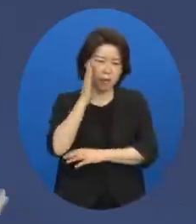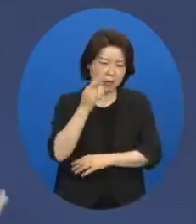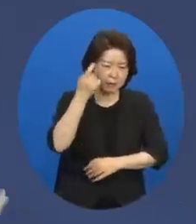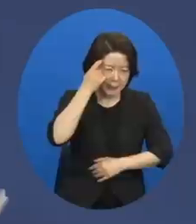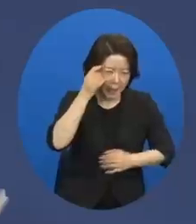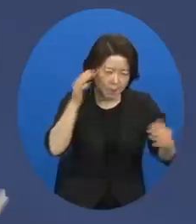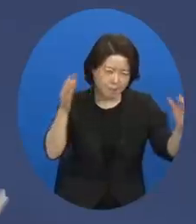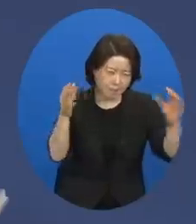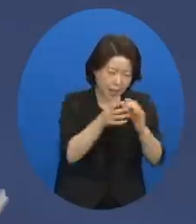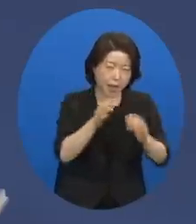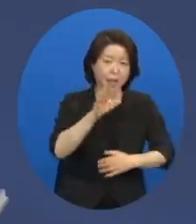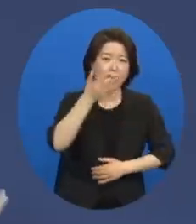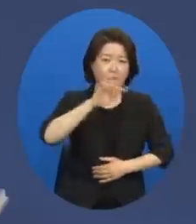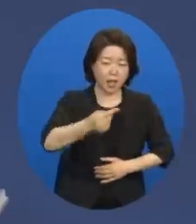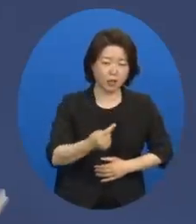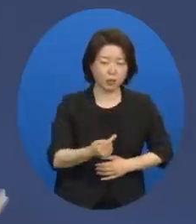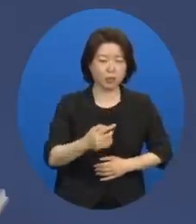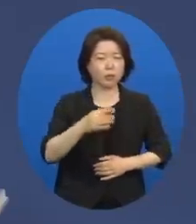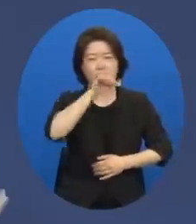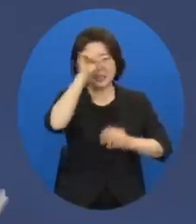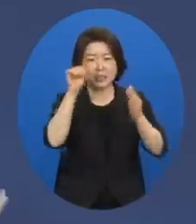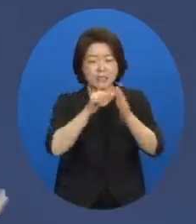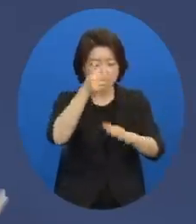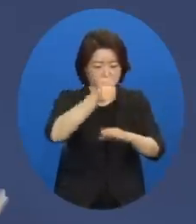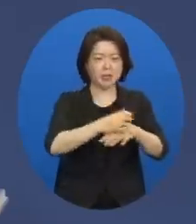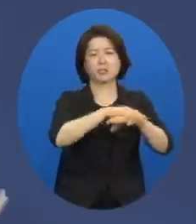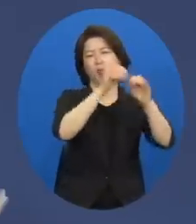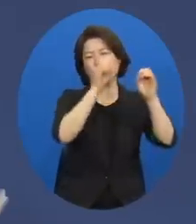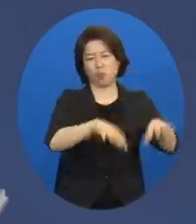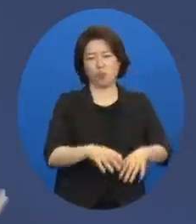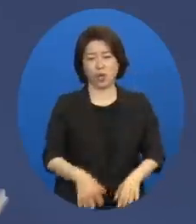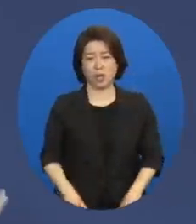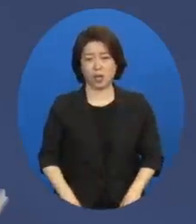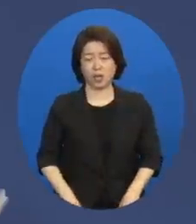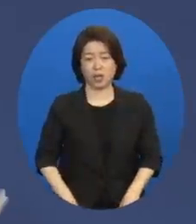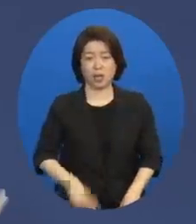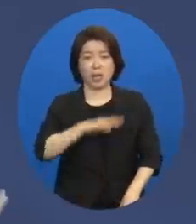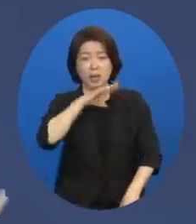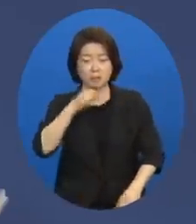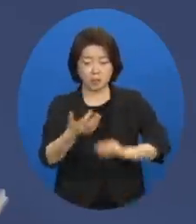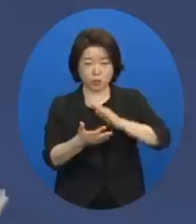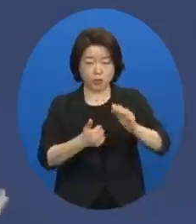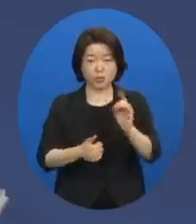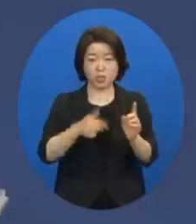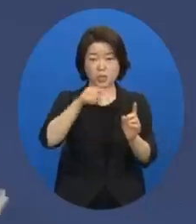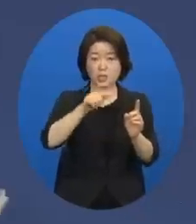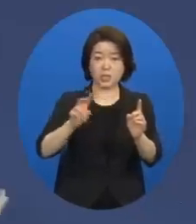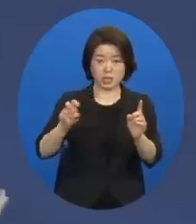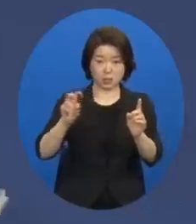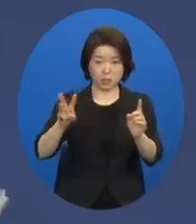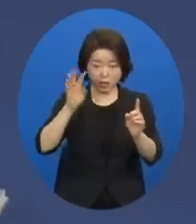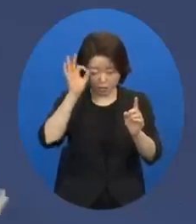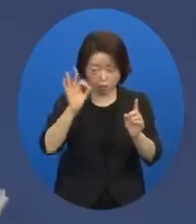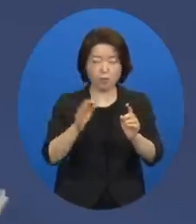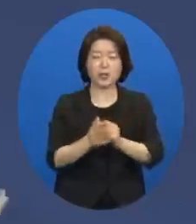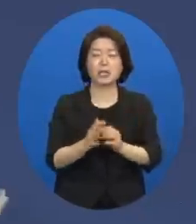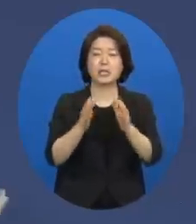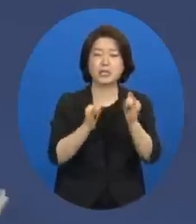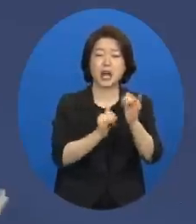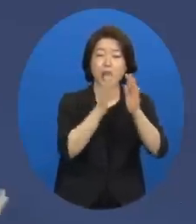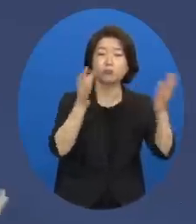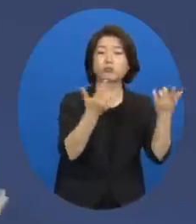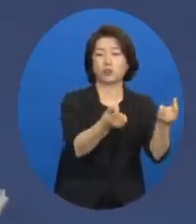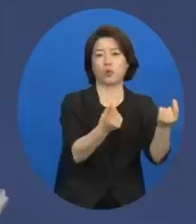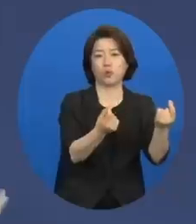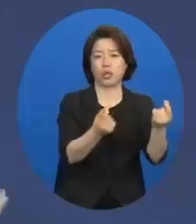해도 인생 진짜 허무합니다. 베드로전서 1장 24절에 말씀하는 것처럼 사람은 풀과 같고